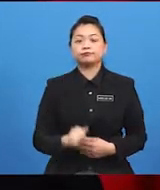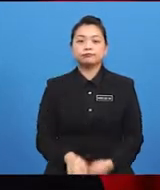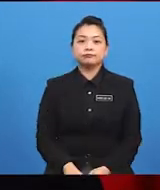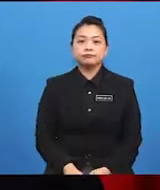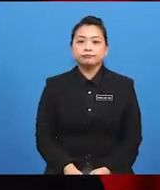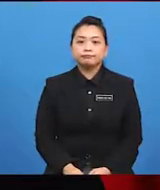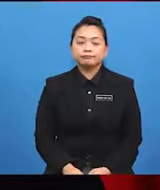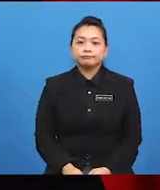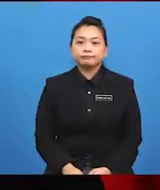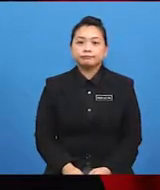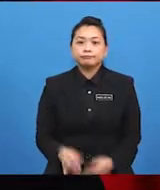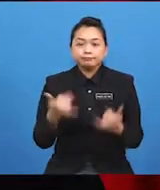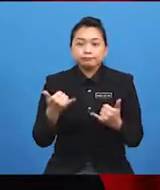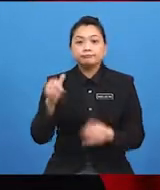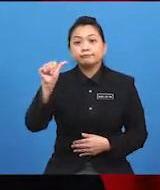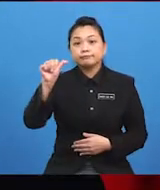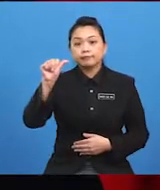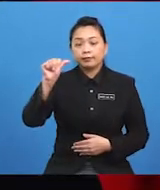Kemudian kembali kepada not A,